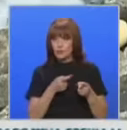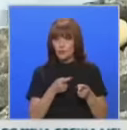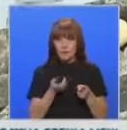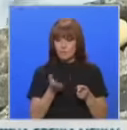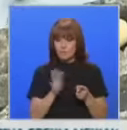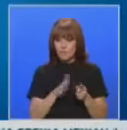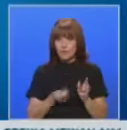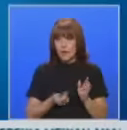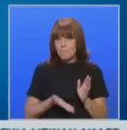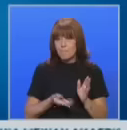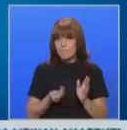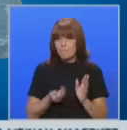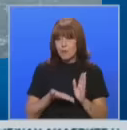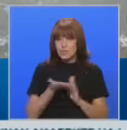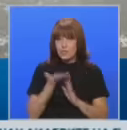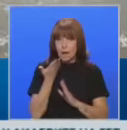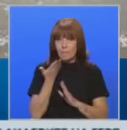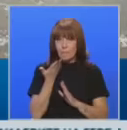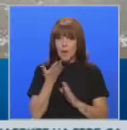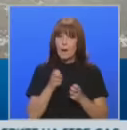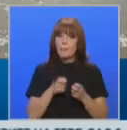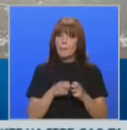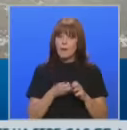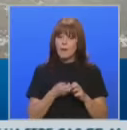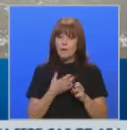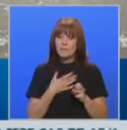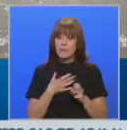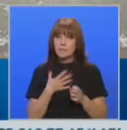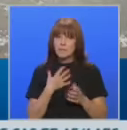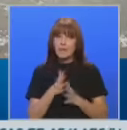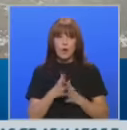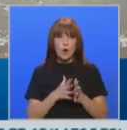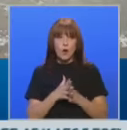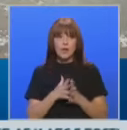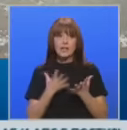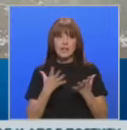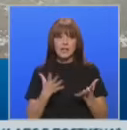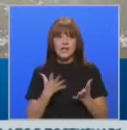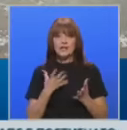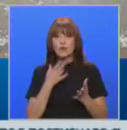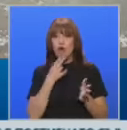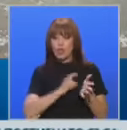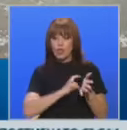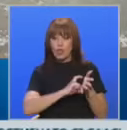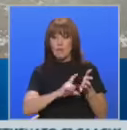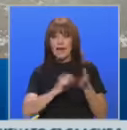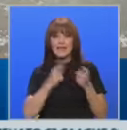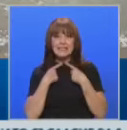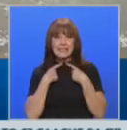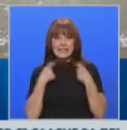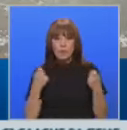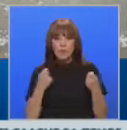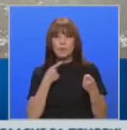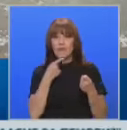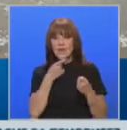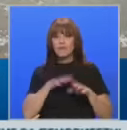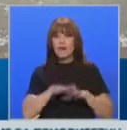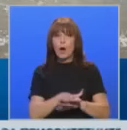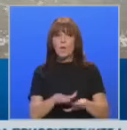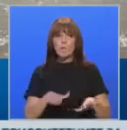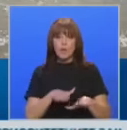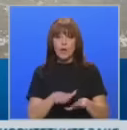самия автомобил. Проблем има и за хората, чието регистрационни номера и коли са изгубени в морето. Те трябва да съобщят за това в местното